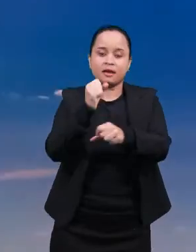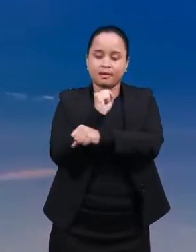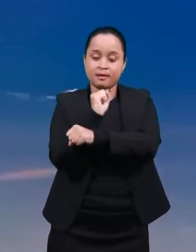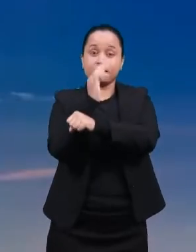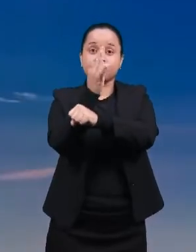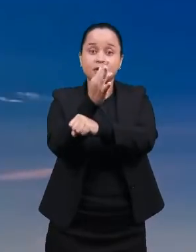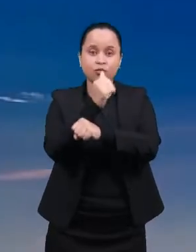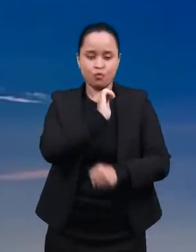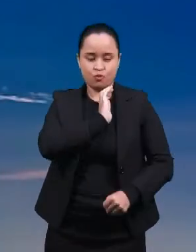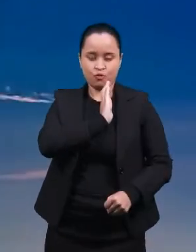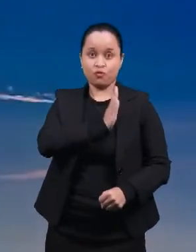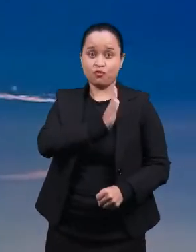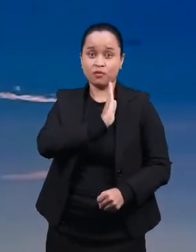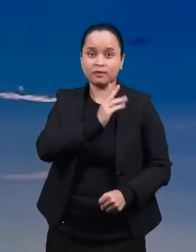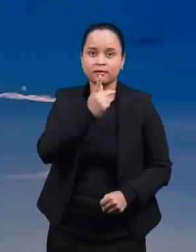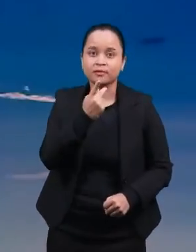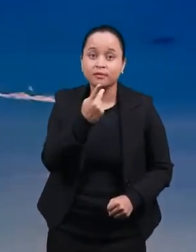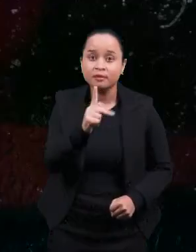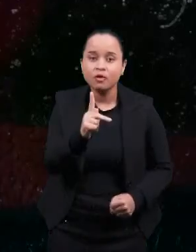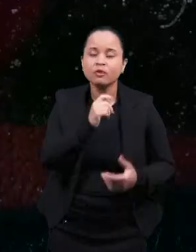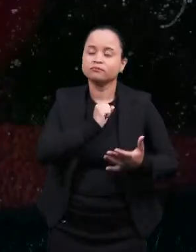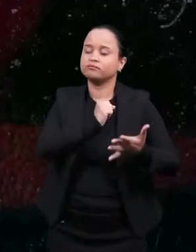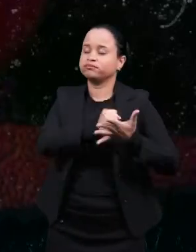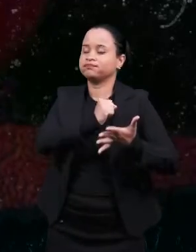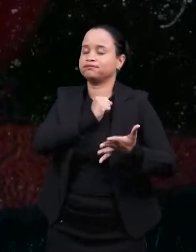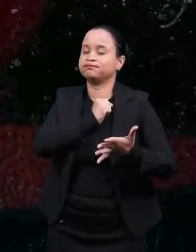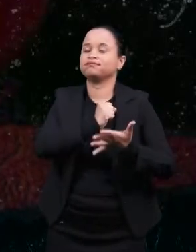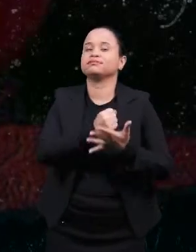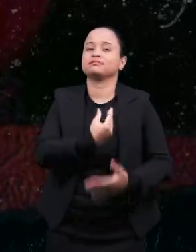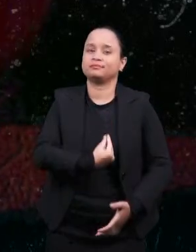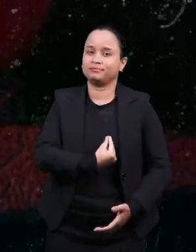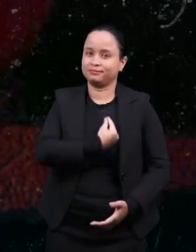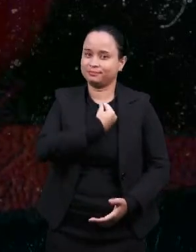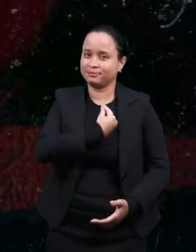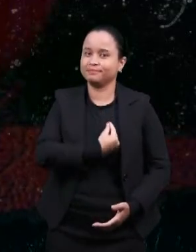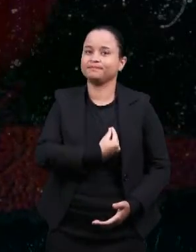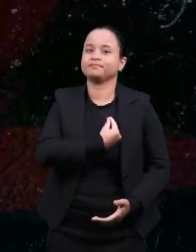позволил Христос умереть. Наполни.